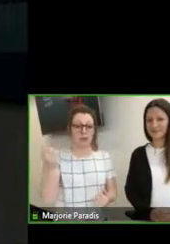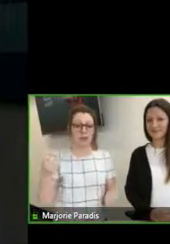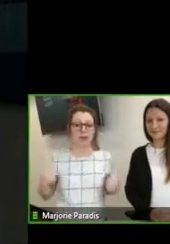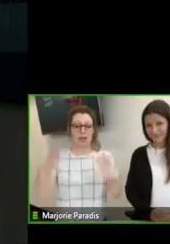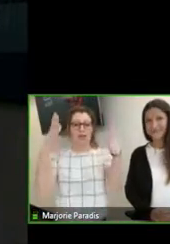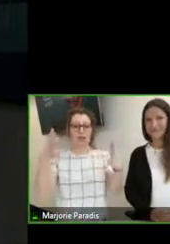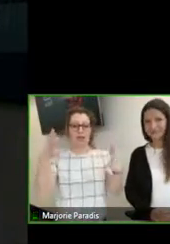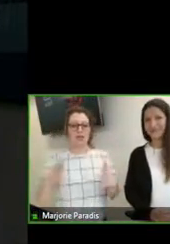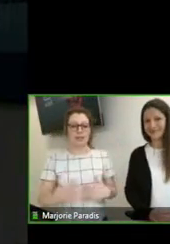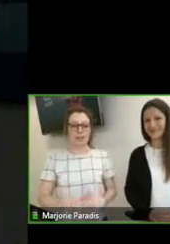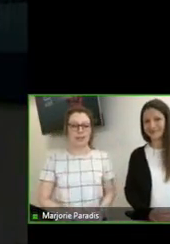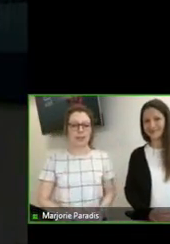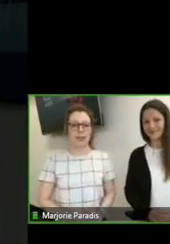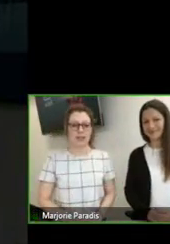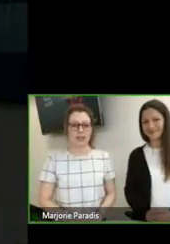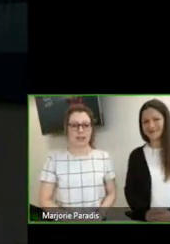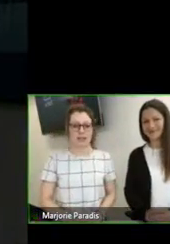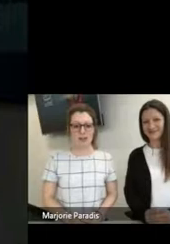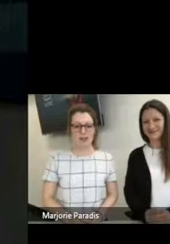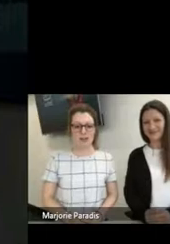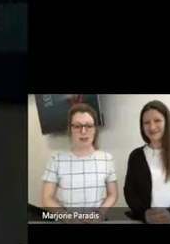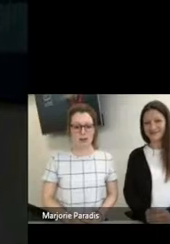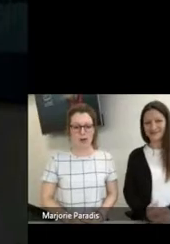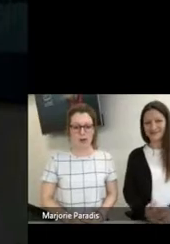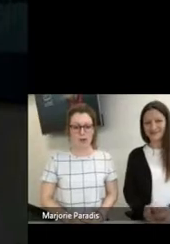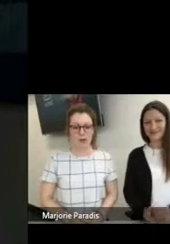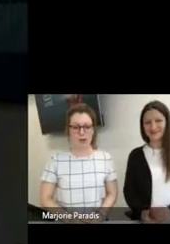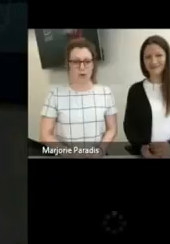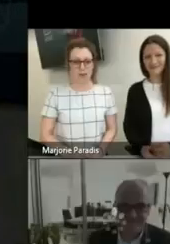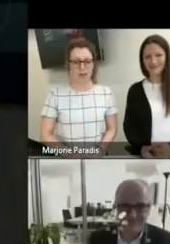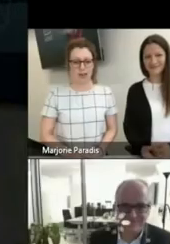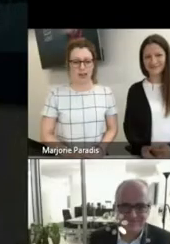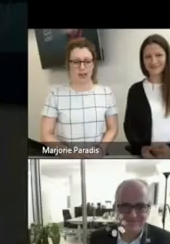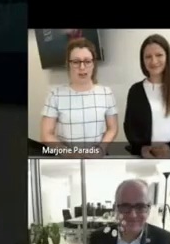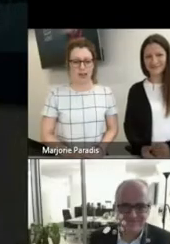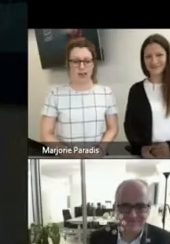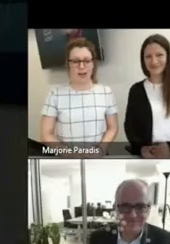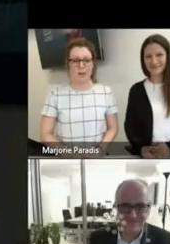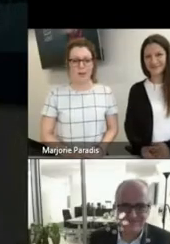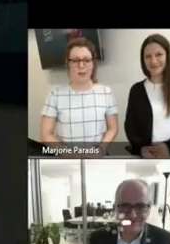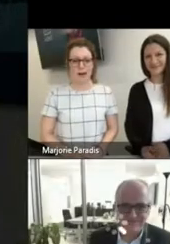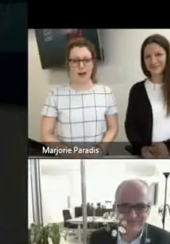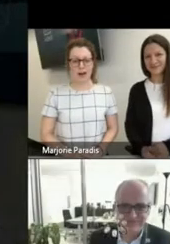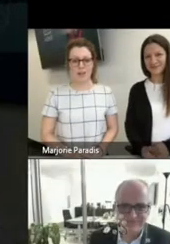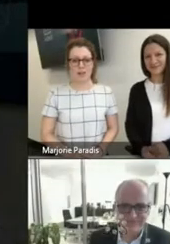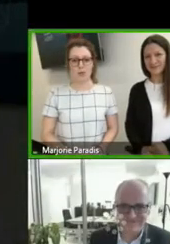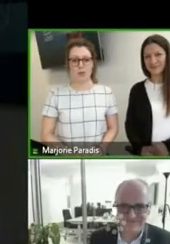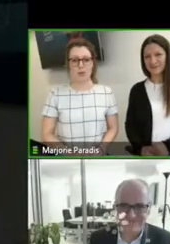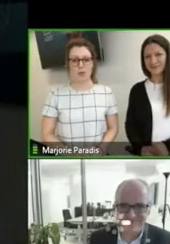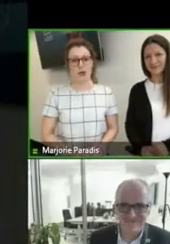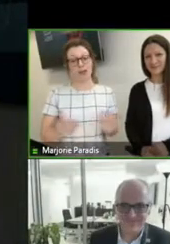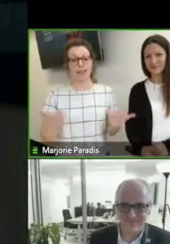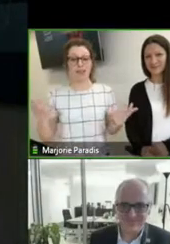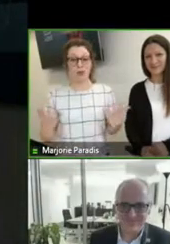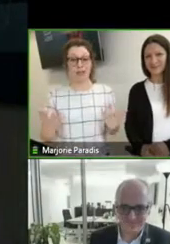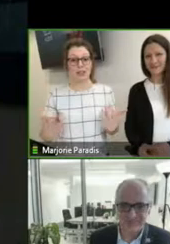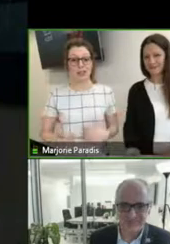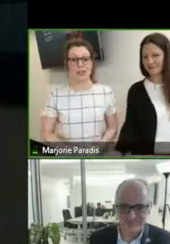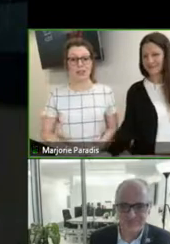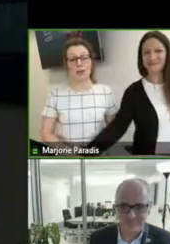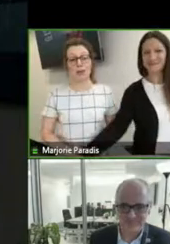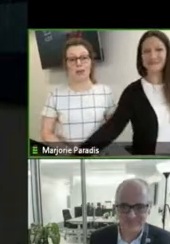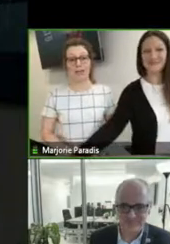de te lancer la balle. Si tu as envie d'ouvrir ton micro, ta caméra pour nous faire un petit coucou aujourd'hui. Benoît, il est avec nous, il